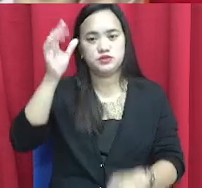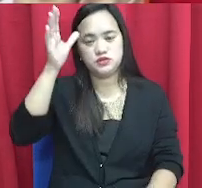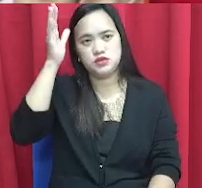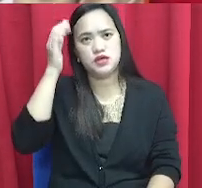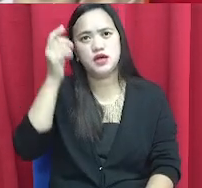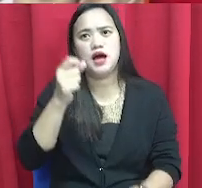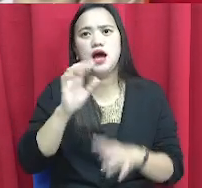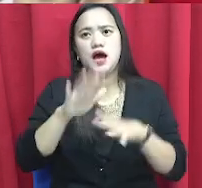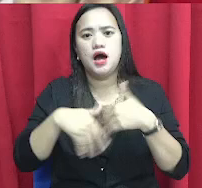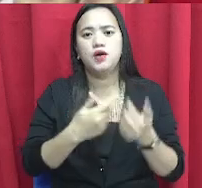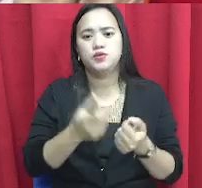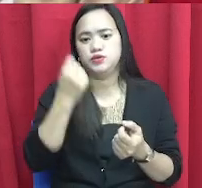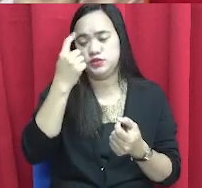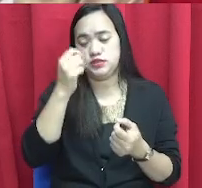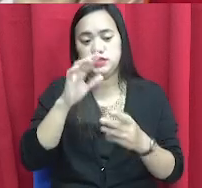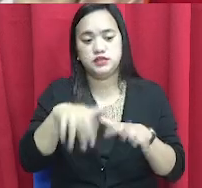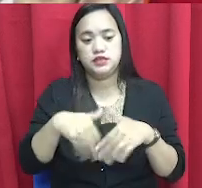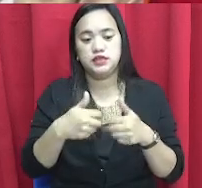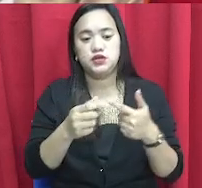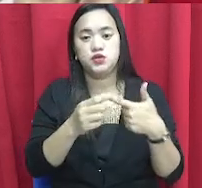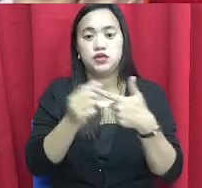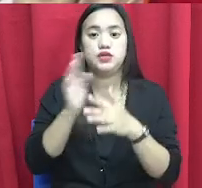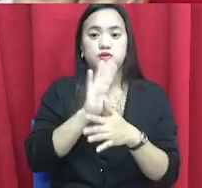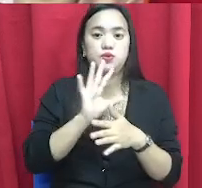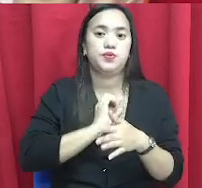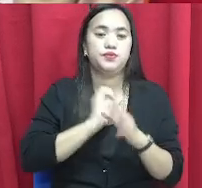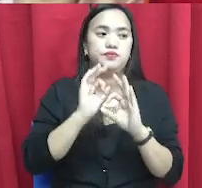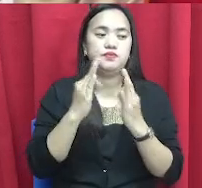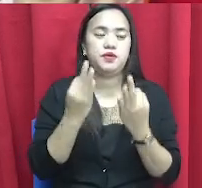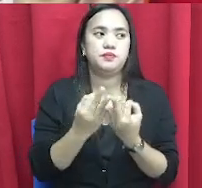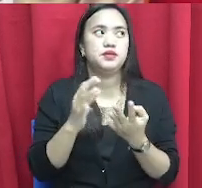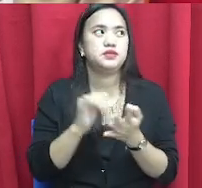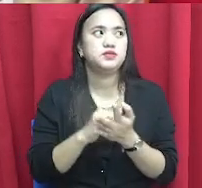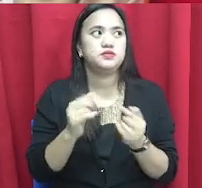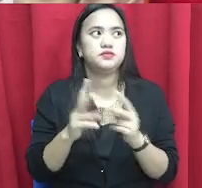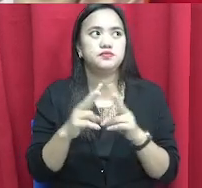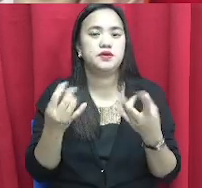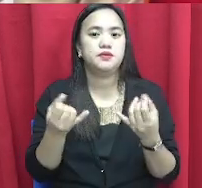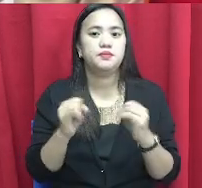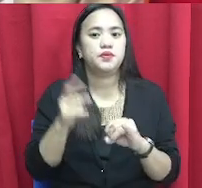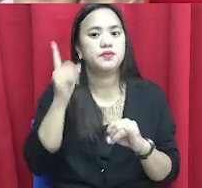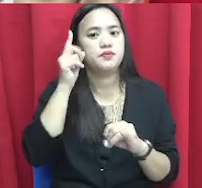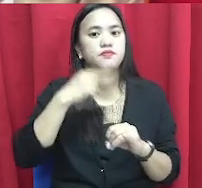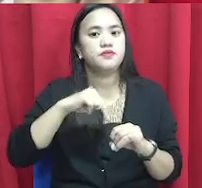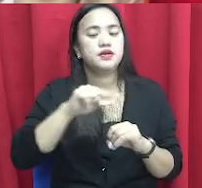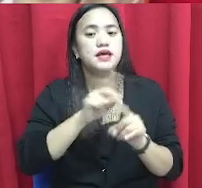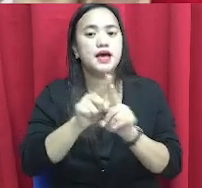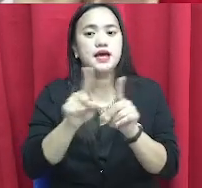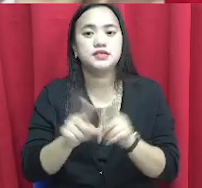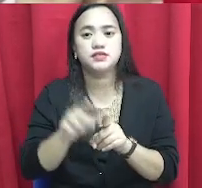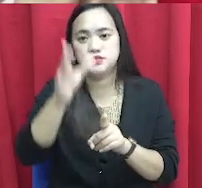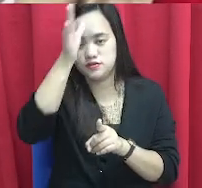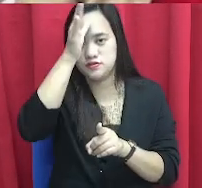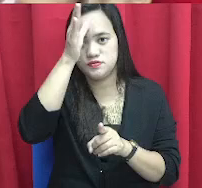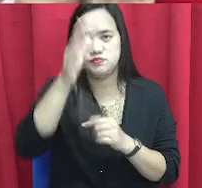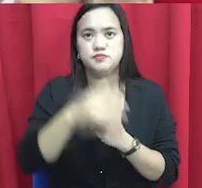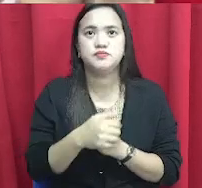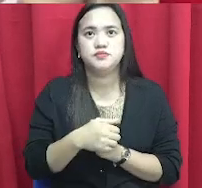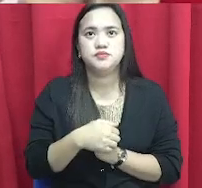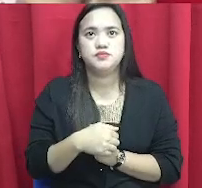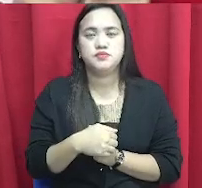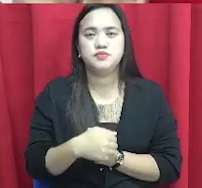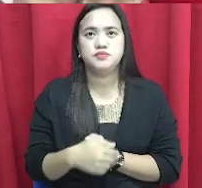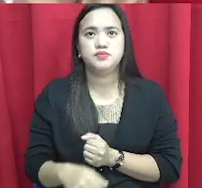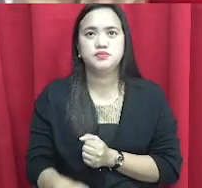i-lead ang iyong family at Gaano nga po ba kahalaga na ang isang tatay bilang leader ng tahanan ay